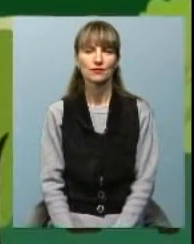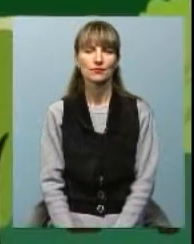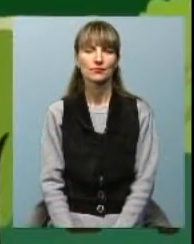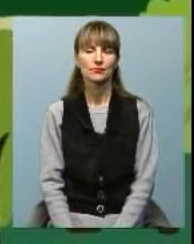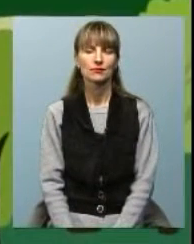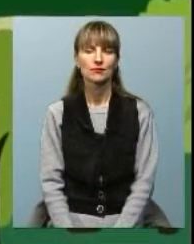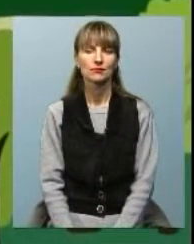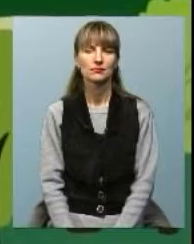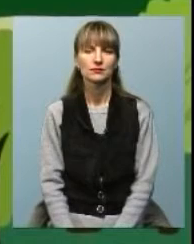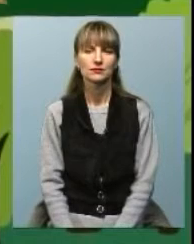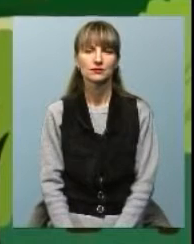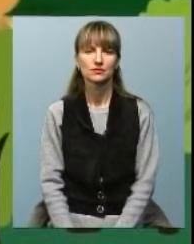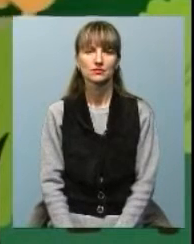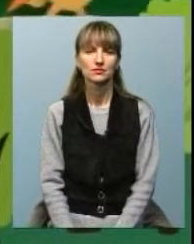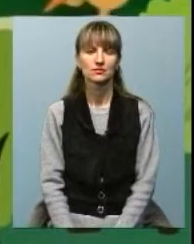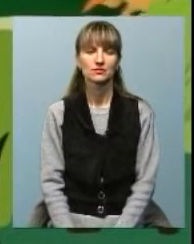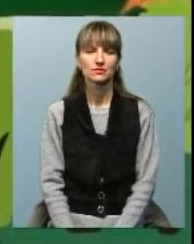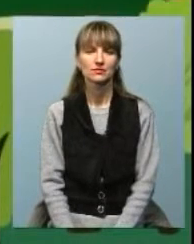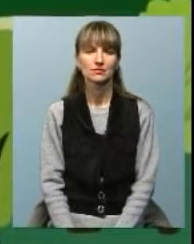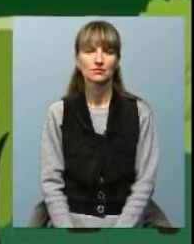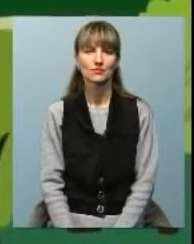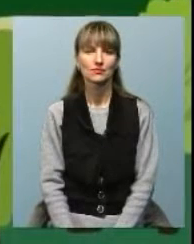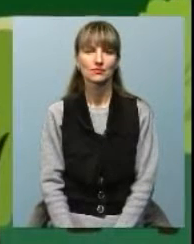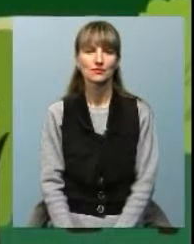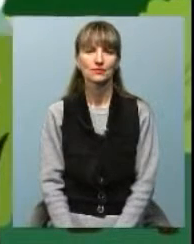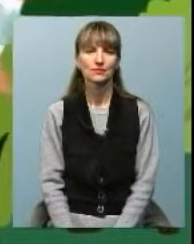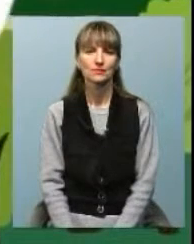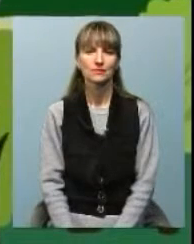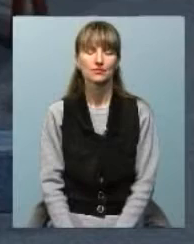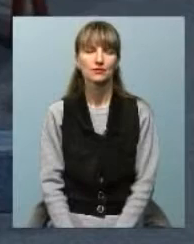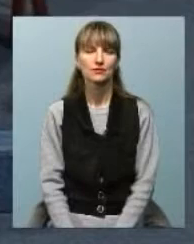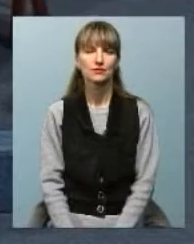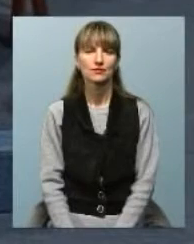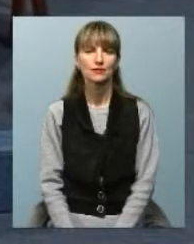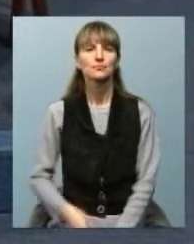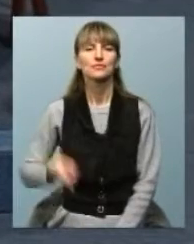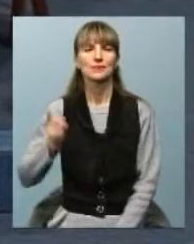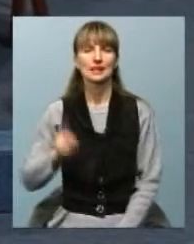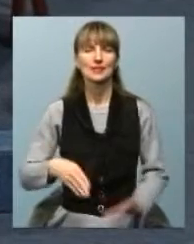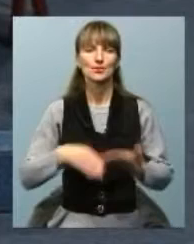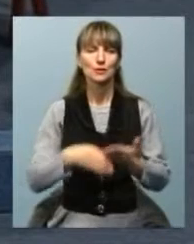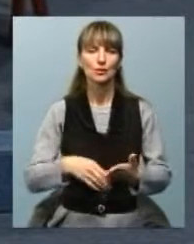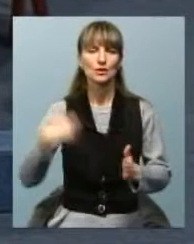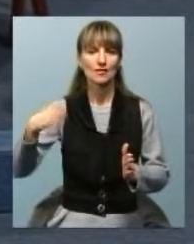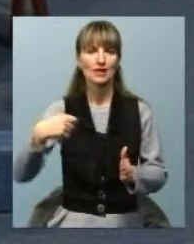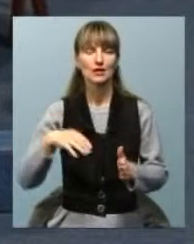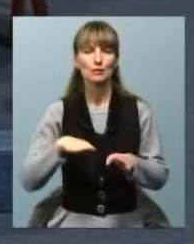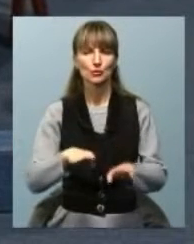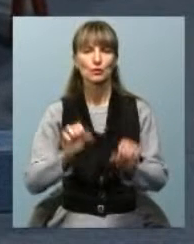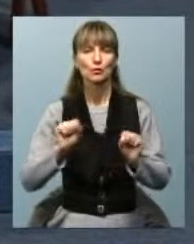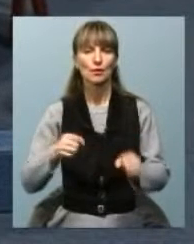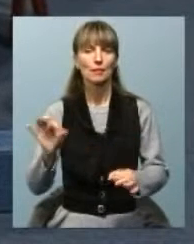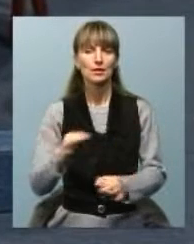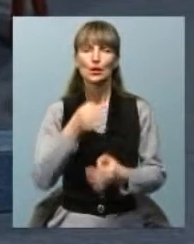Thank you. Дійсно, за допомогою швейної машинки можна собі